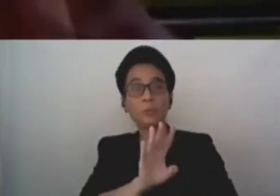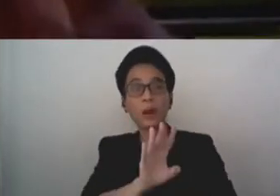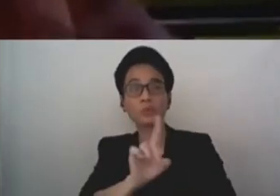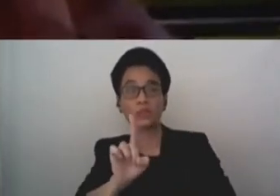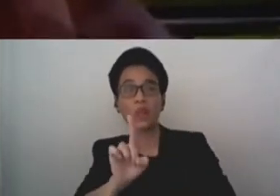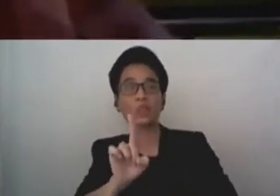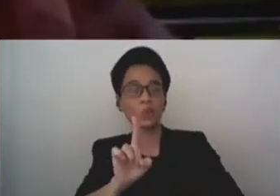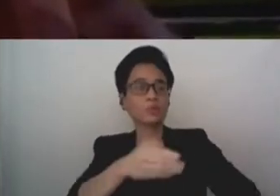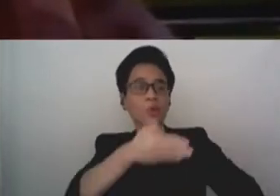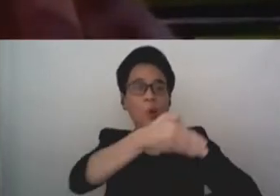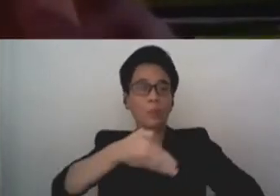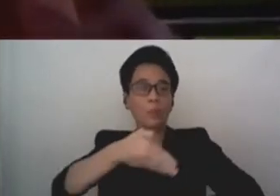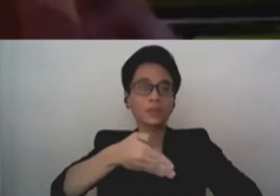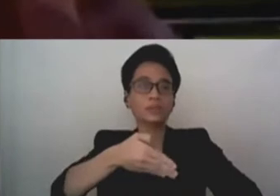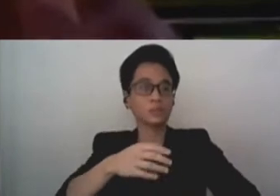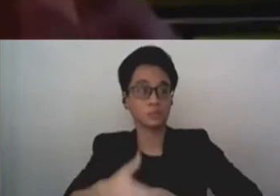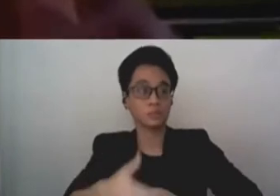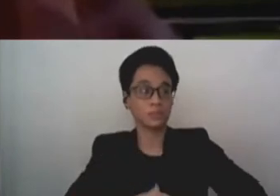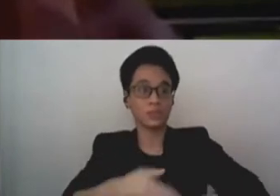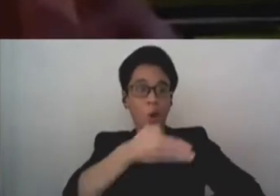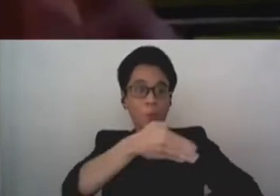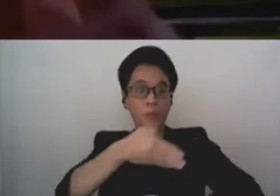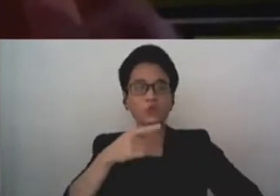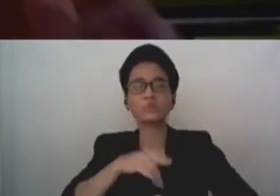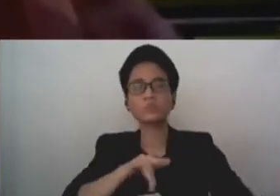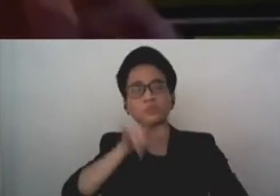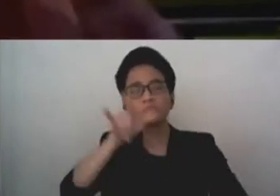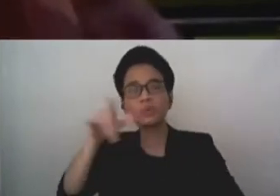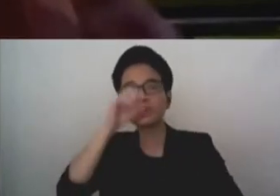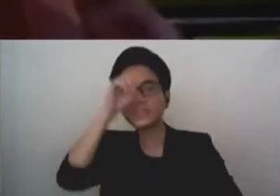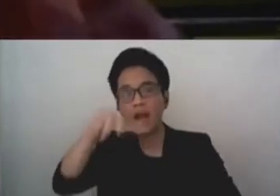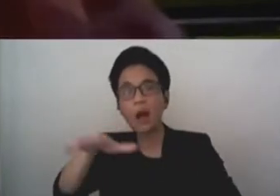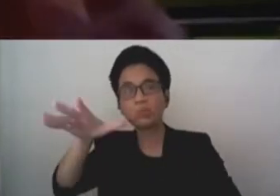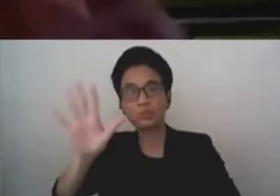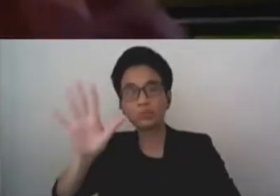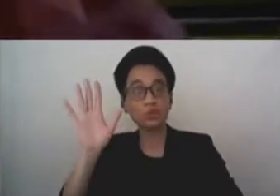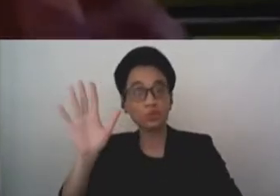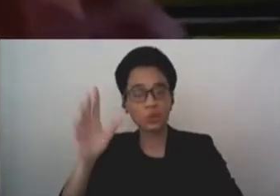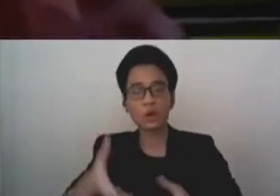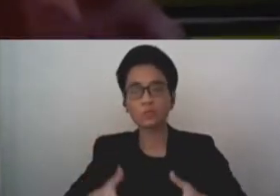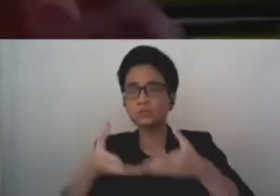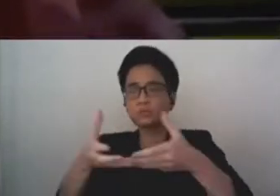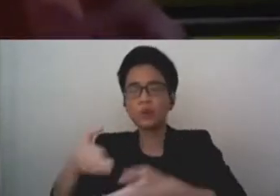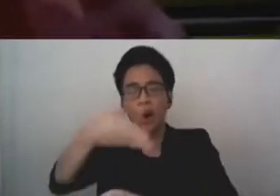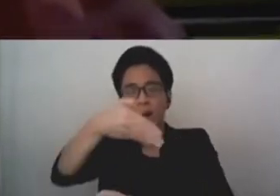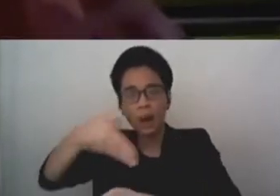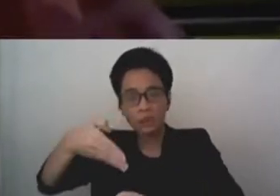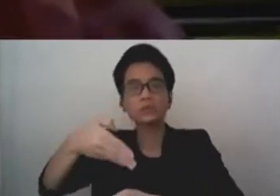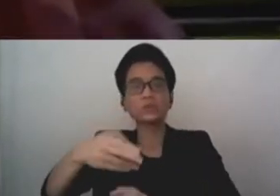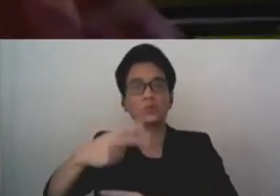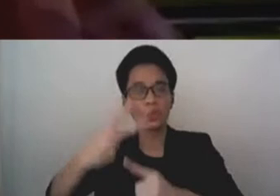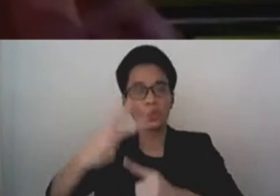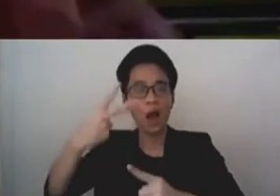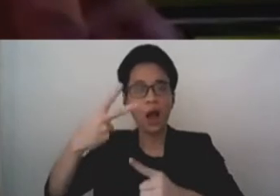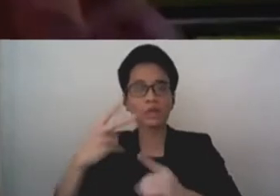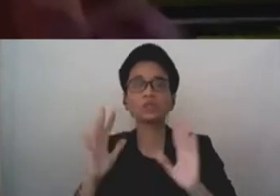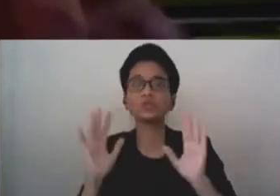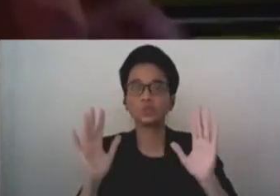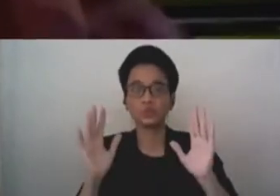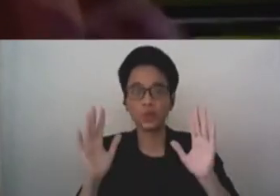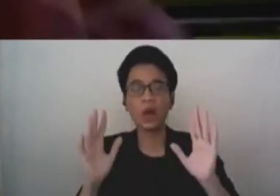operasi, kita lakukan operasi di Singapura waktu itu, dua kali operasi dilakukan, namun